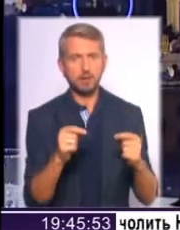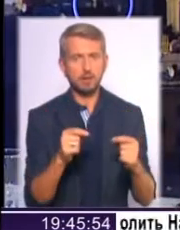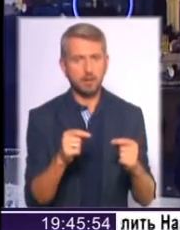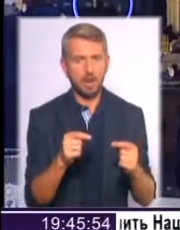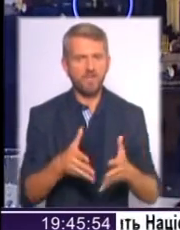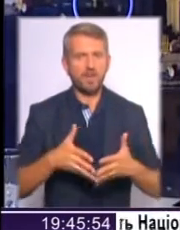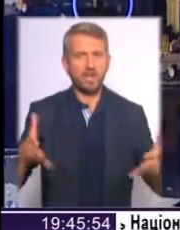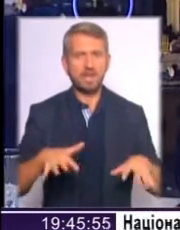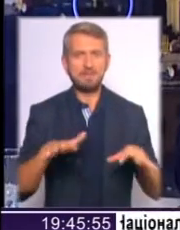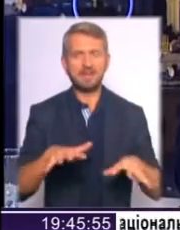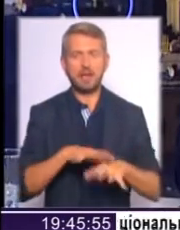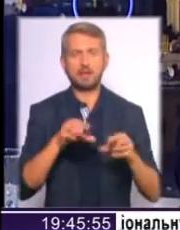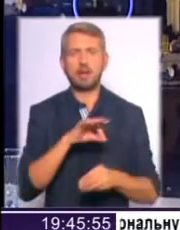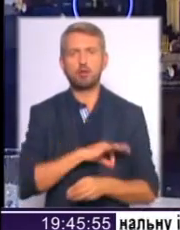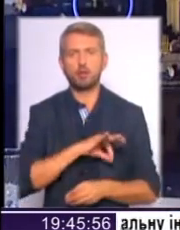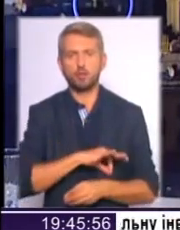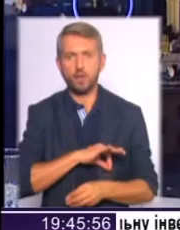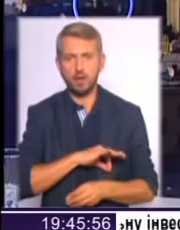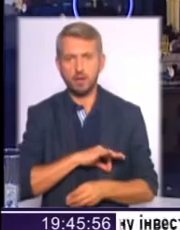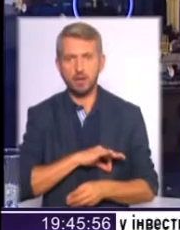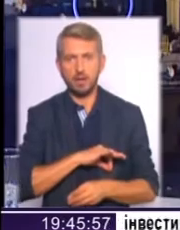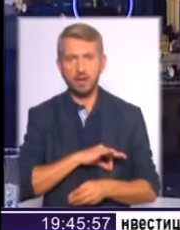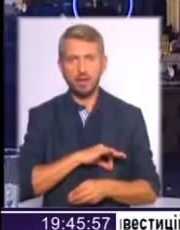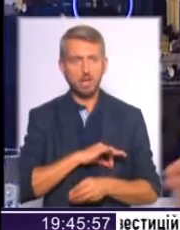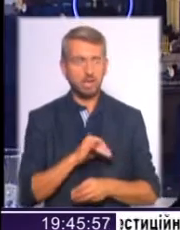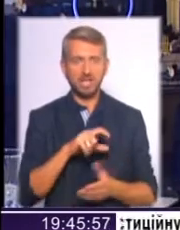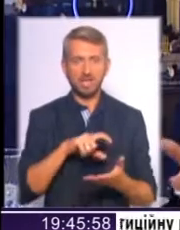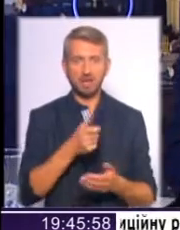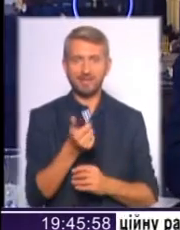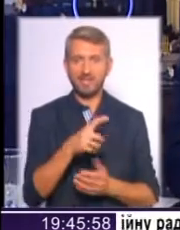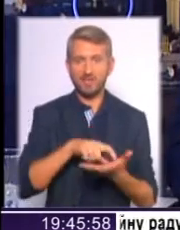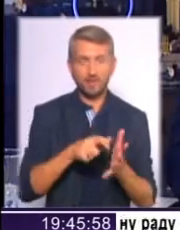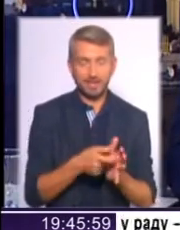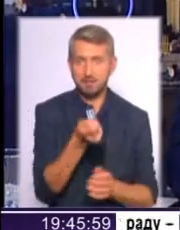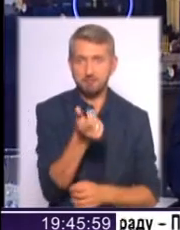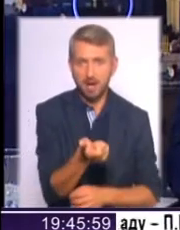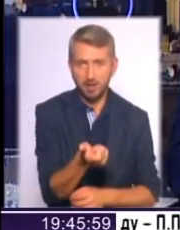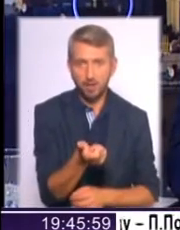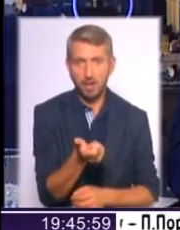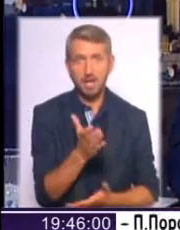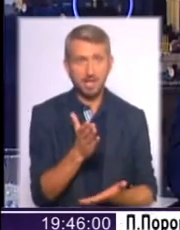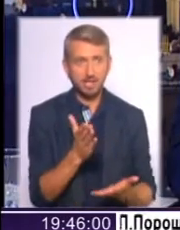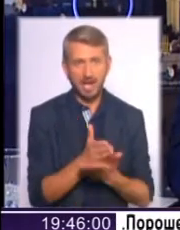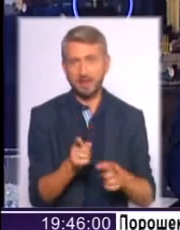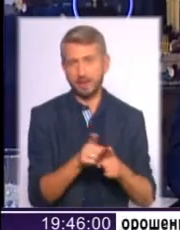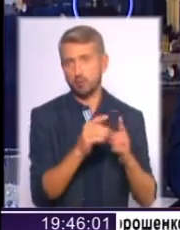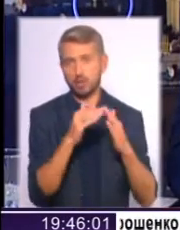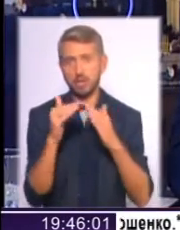загального користування, площа місць загального користування, відповідно, небагато квартир. От у нас такі будинки колись будувалися.